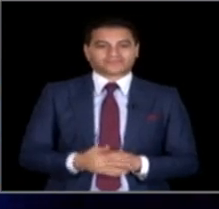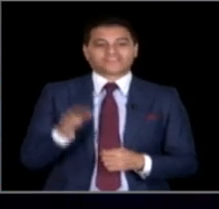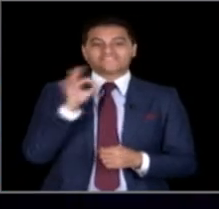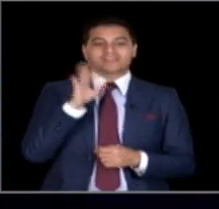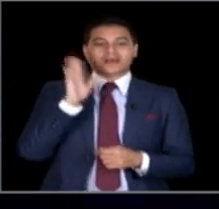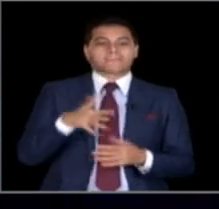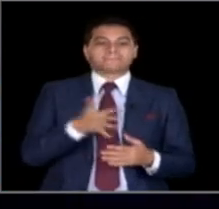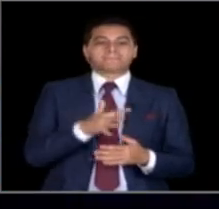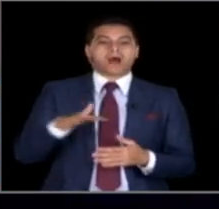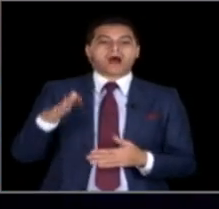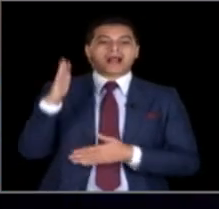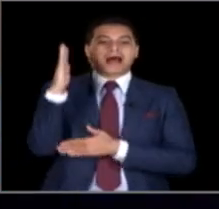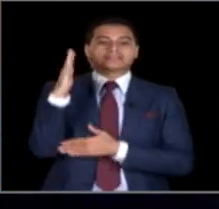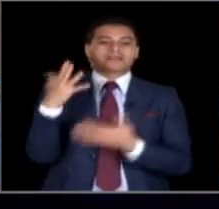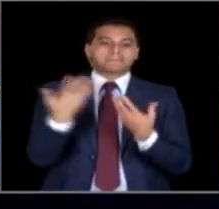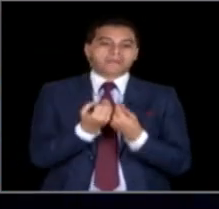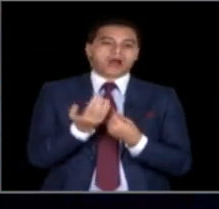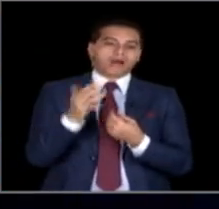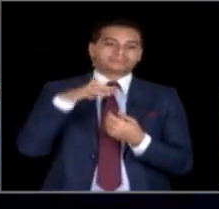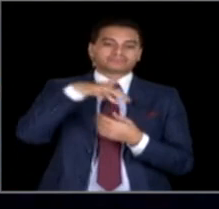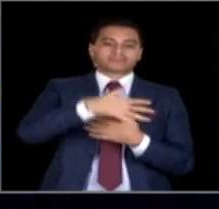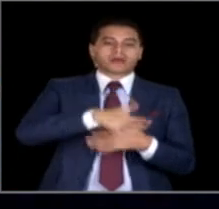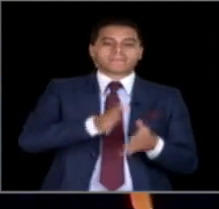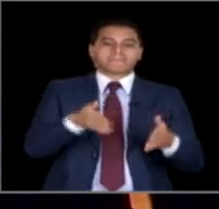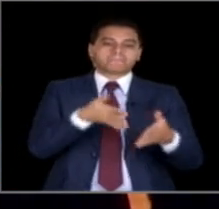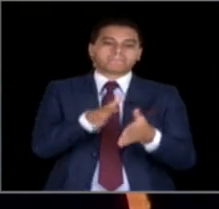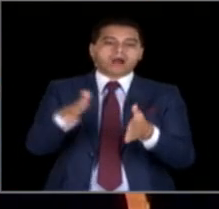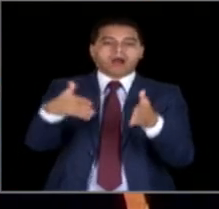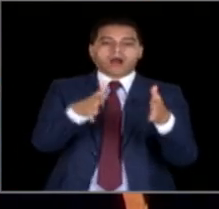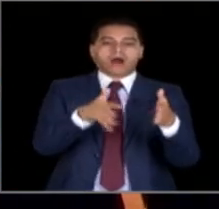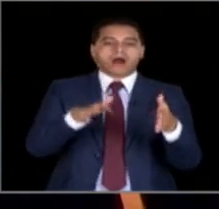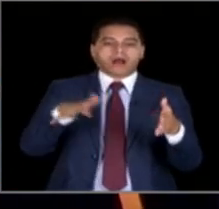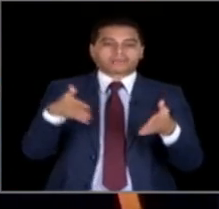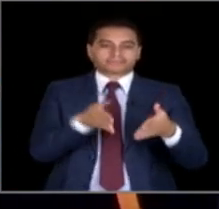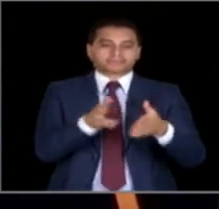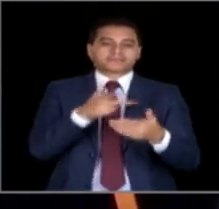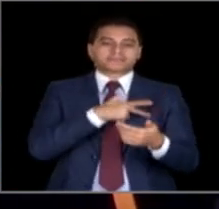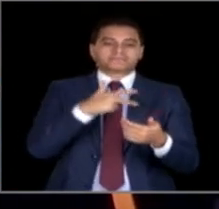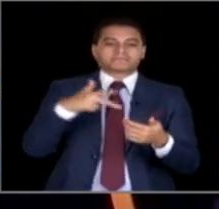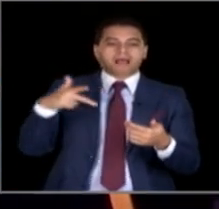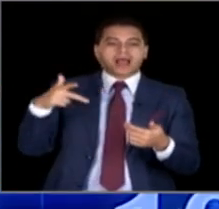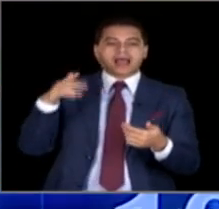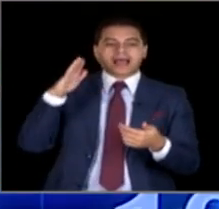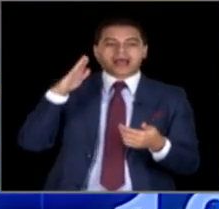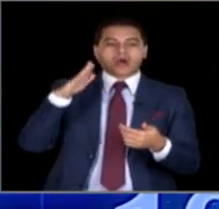في أي من البحار الرئيسية يصب نهر وادي سيبوس؟